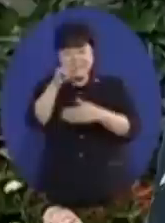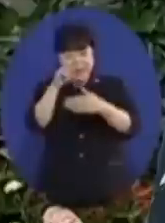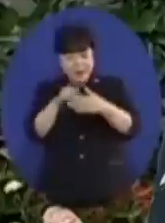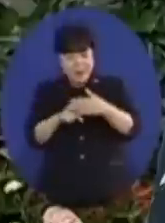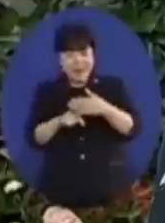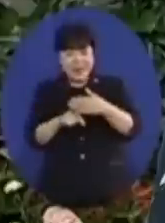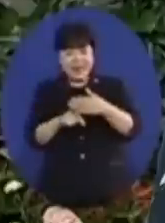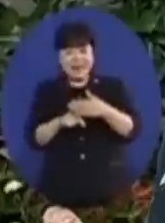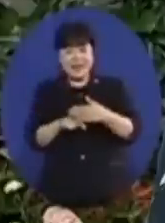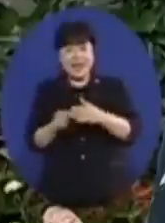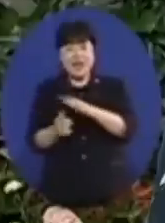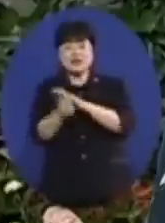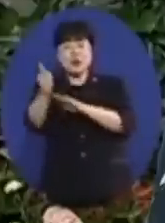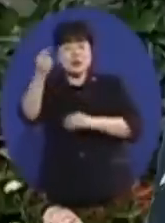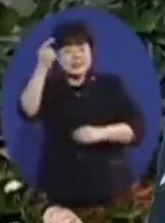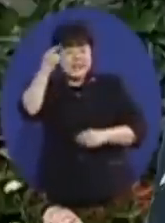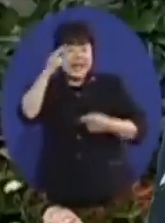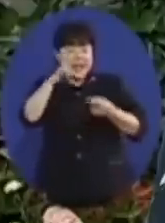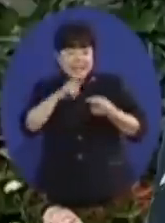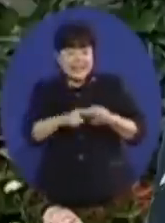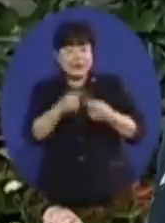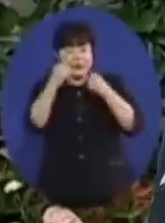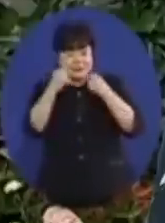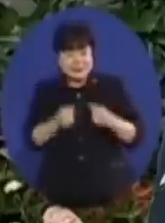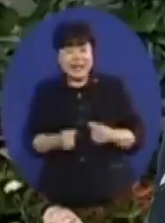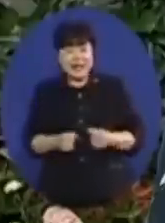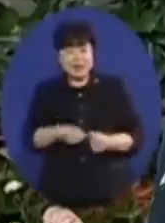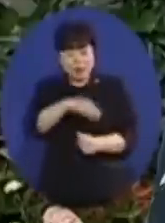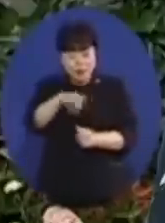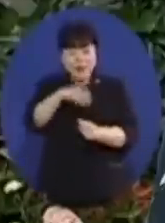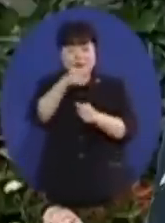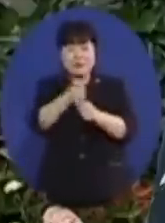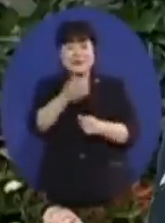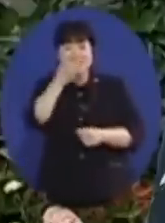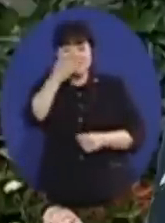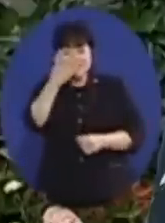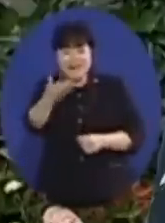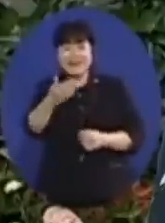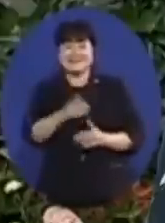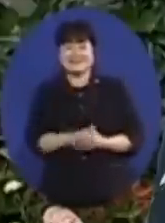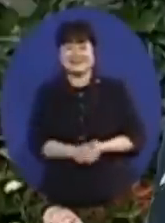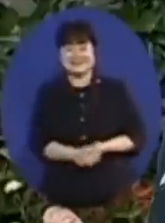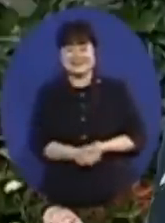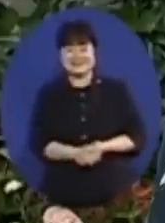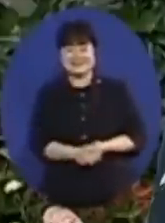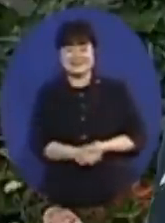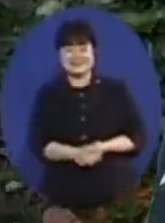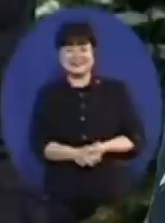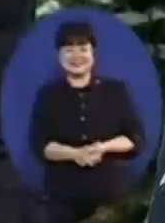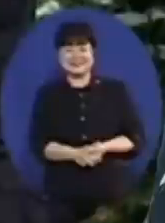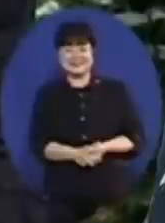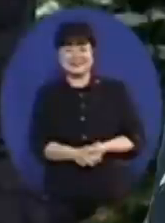마음속의 소원과 생각대로 내가 삶의 환경을 만들어 나갈 수가 있다는 것입니다